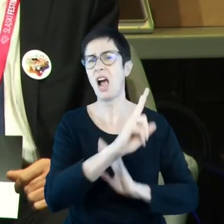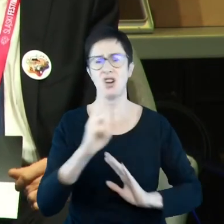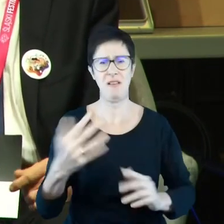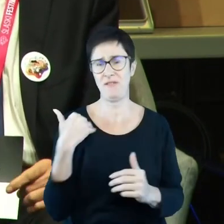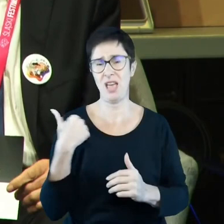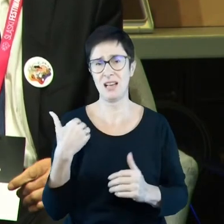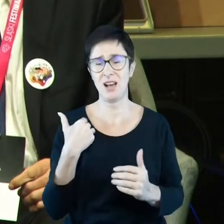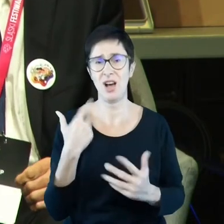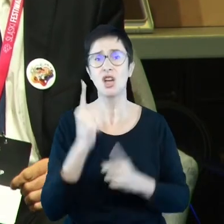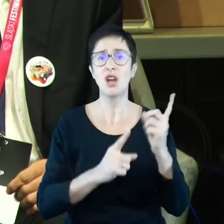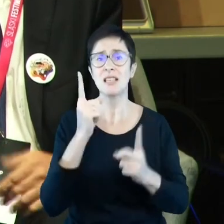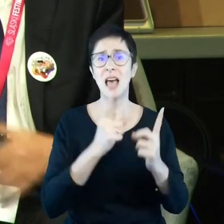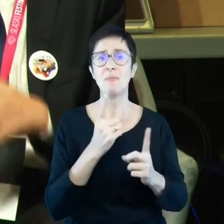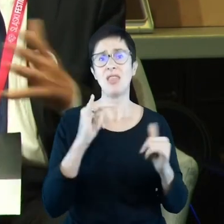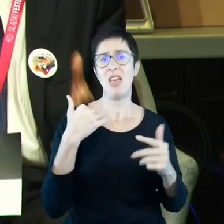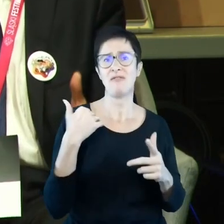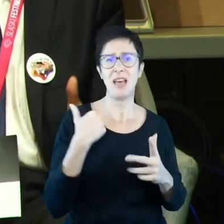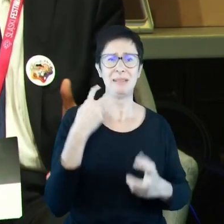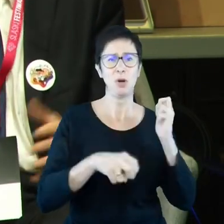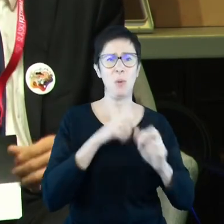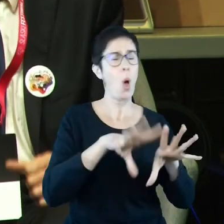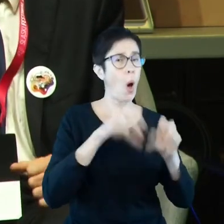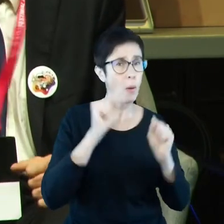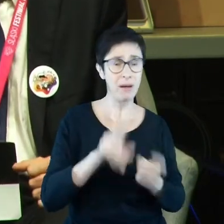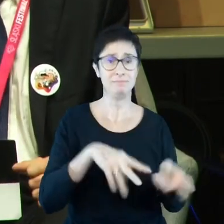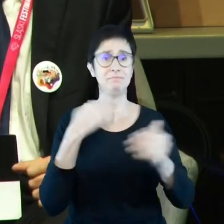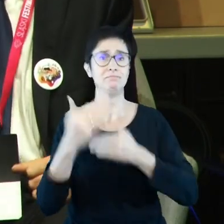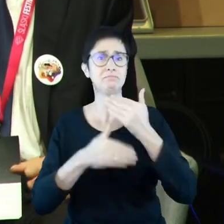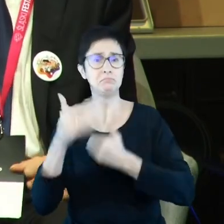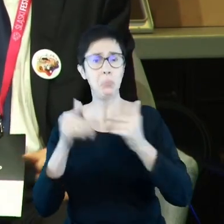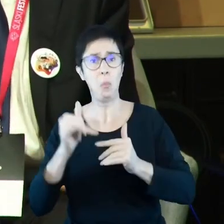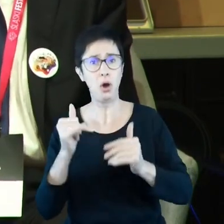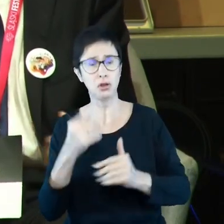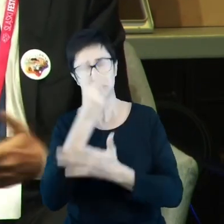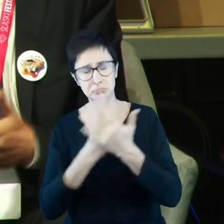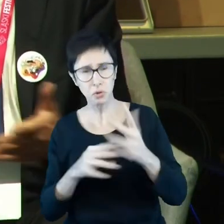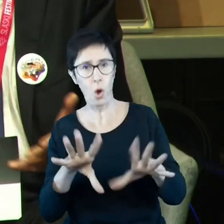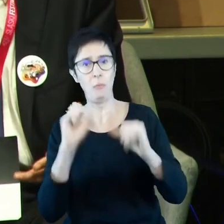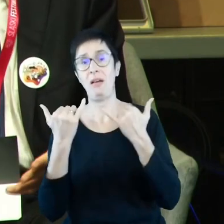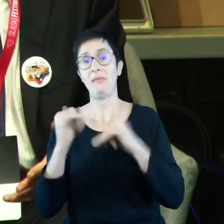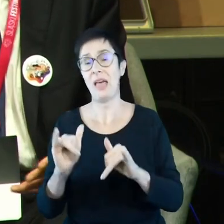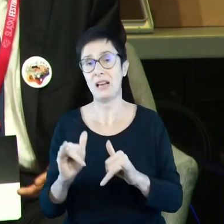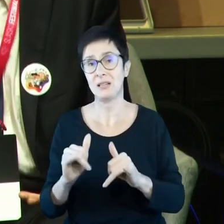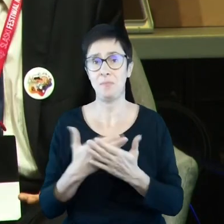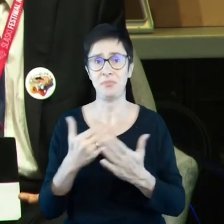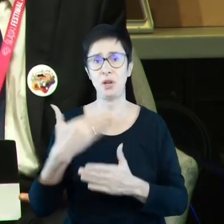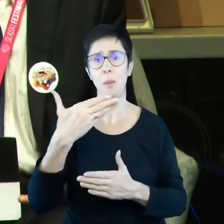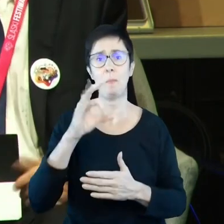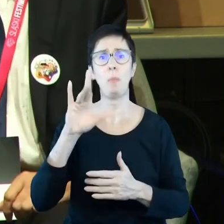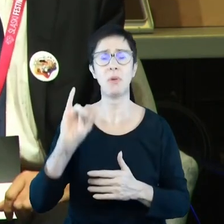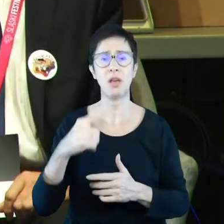zbyt skomplikowana, żeby ją konceptualnie pojąć. Natomiast gdy chodzi o takiego Moby Dicka,